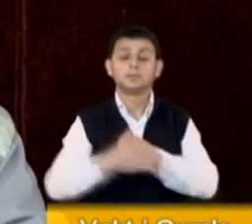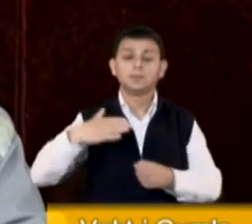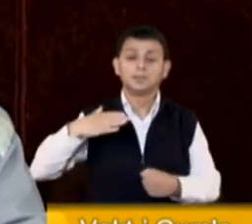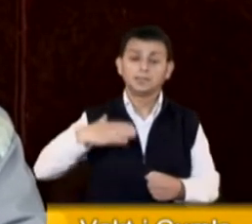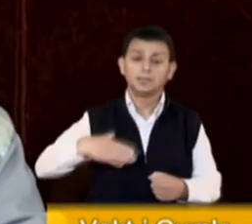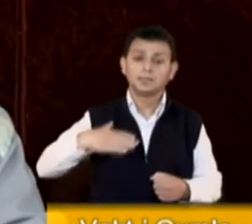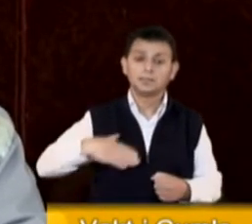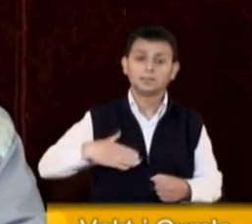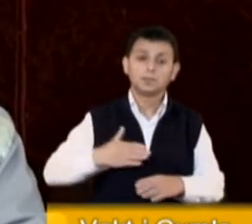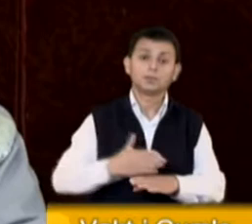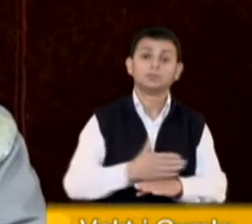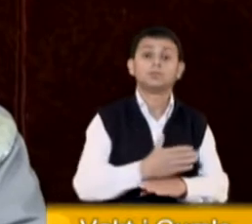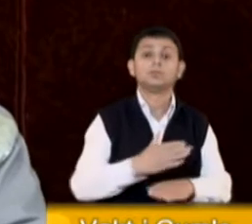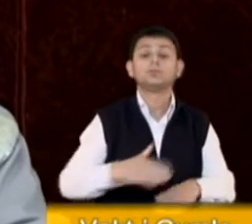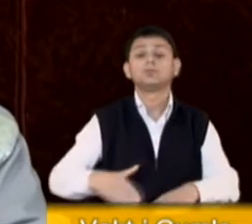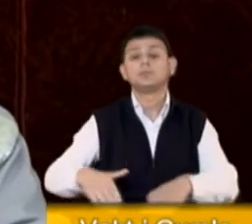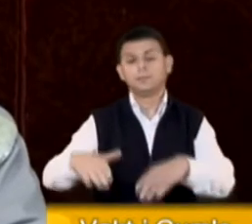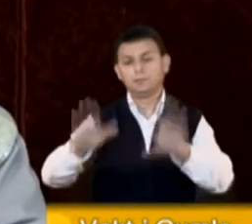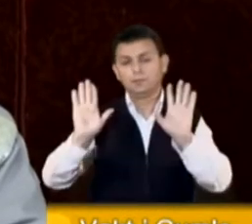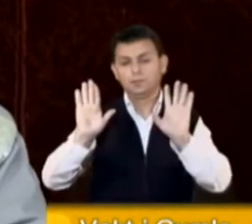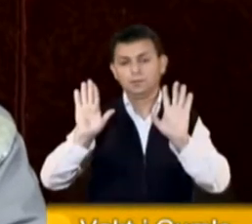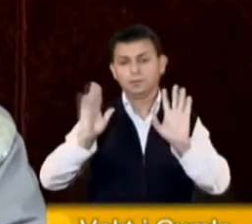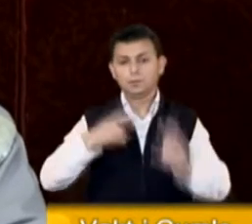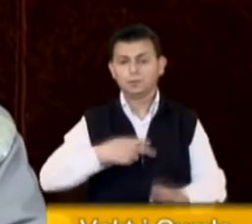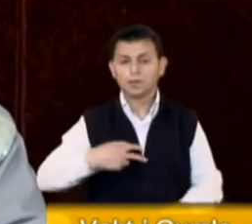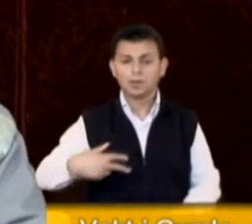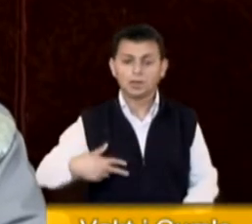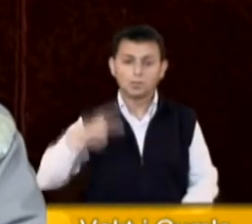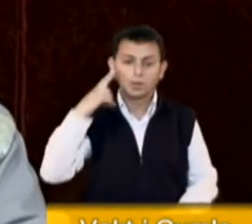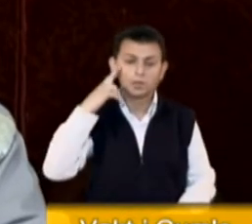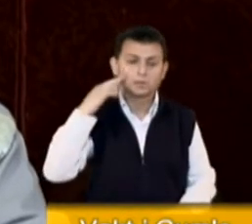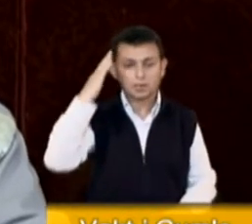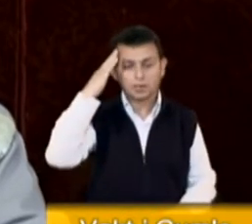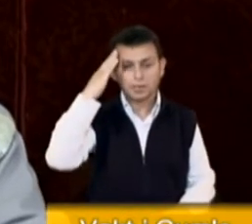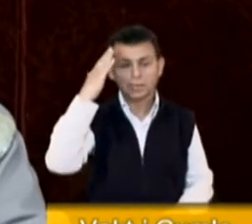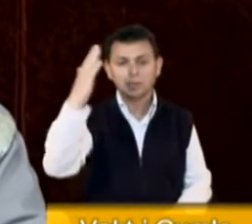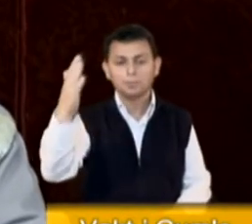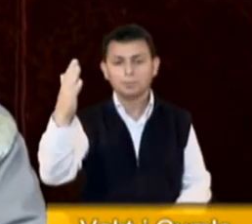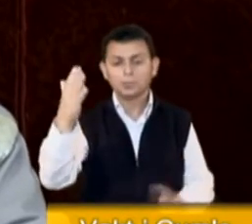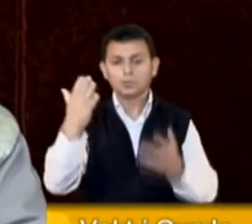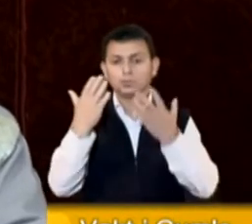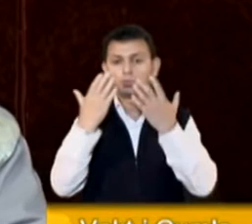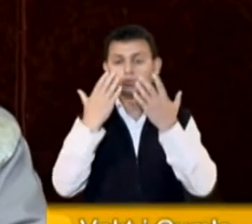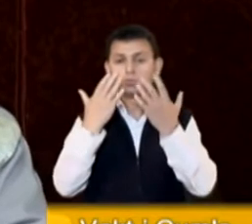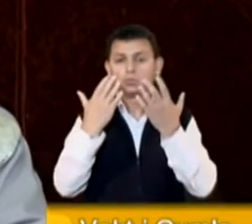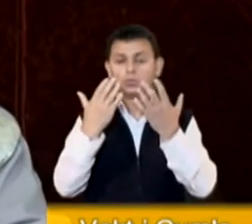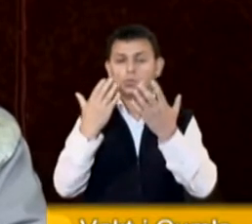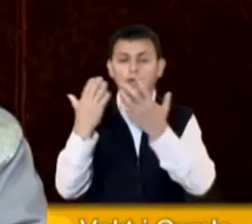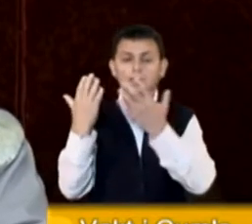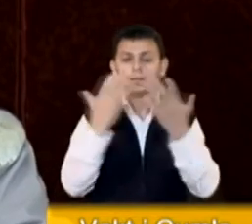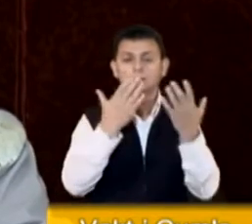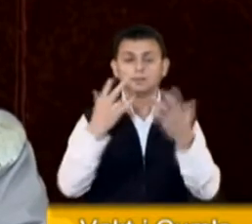eylesin. Kendisine kulluk görevlerini hakkıyla yapanlardan eylesin. Ve her türlü